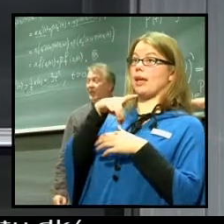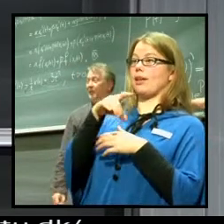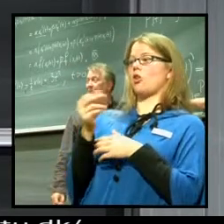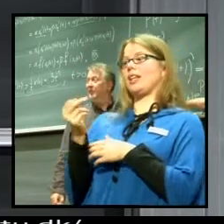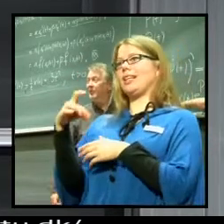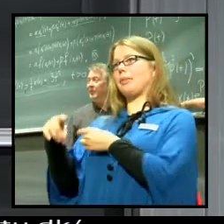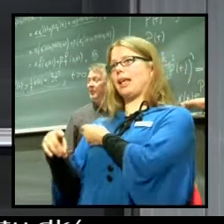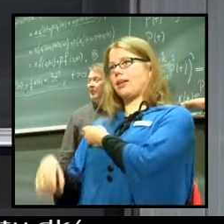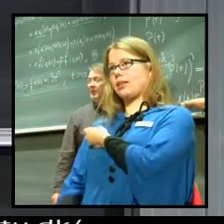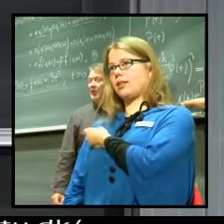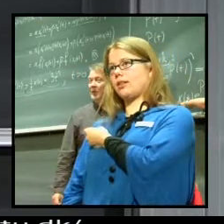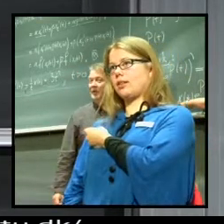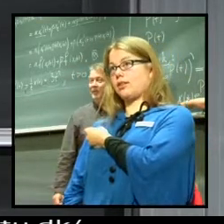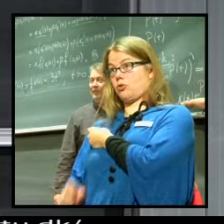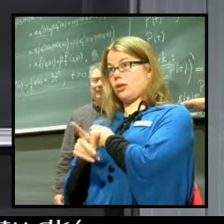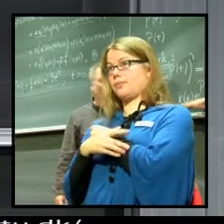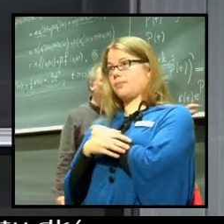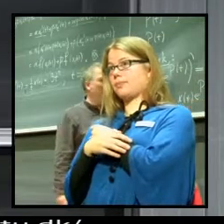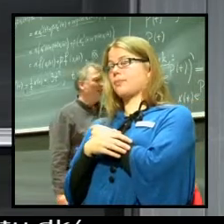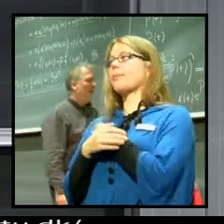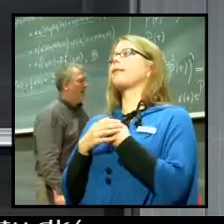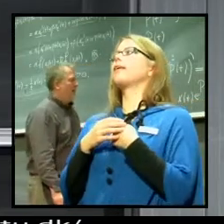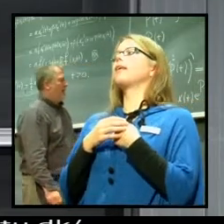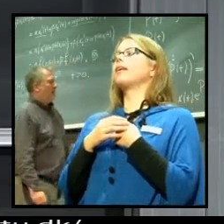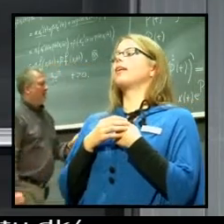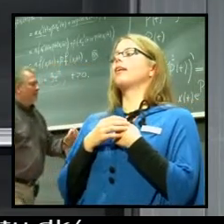p. Okay?